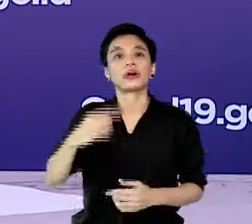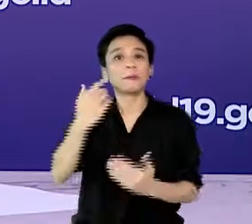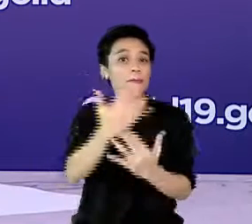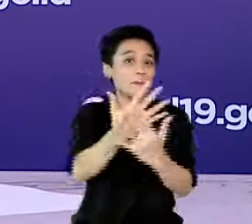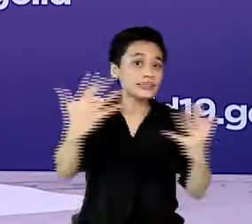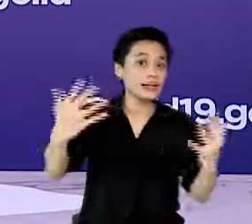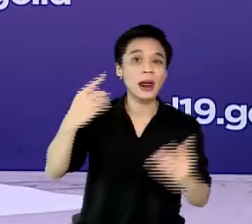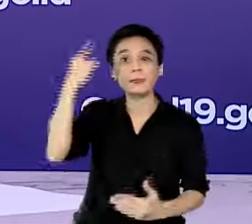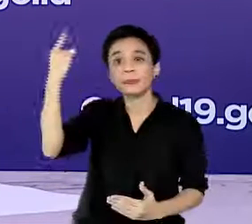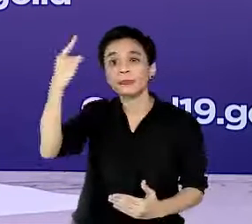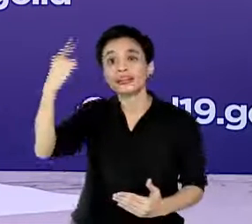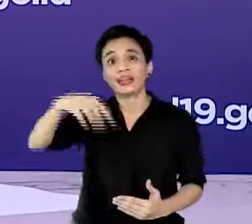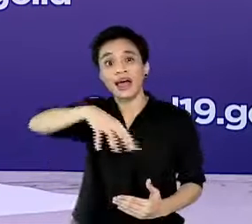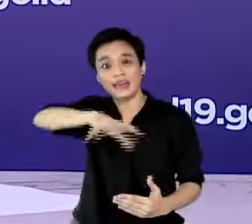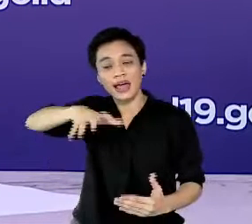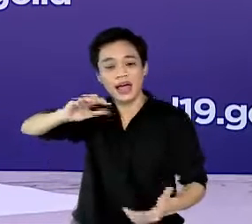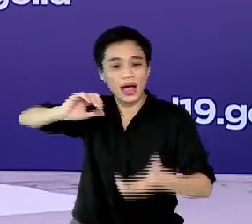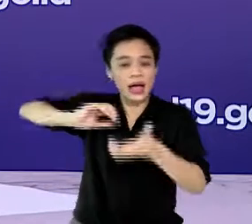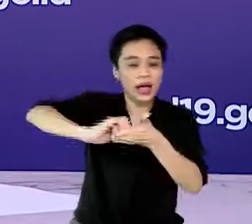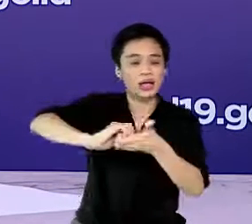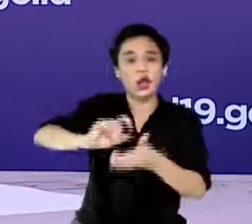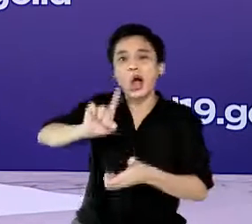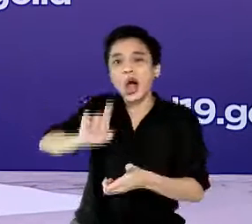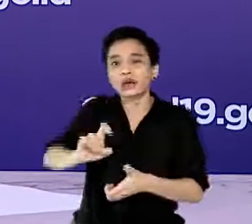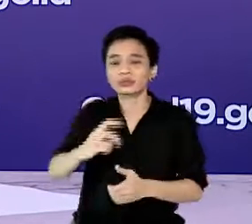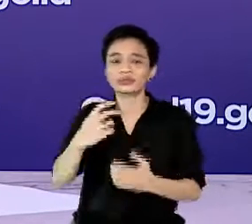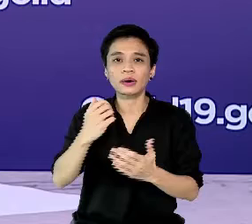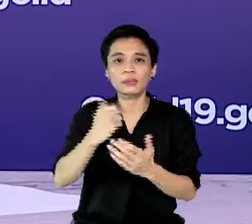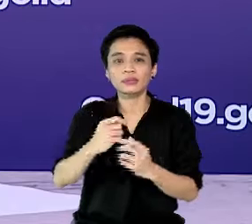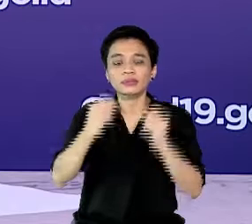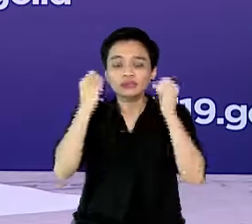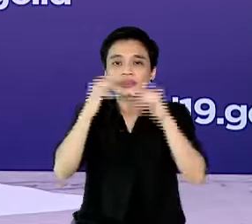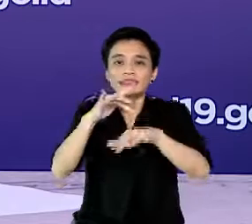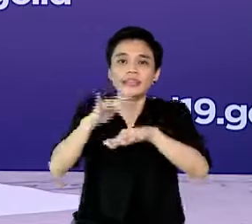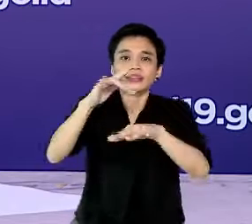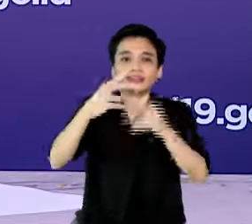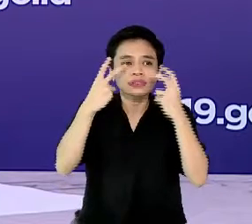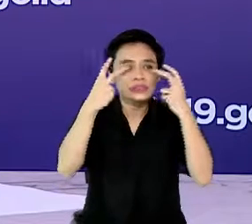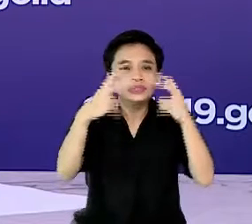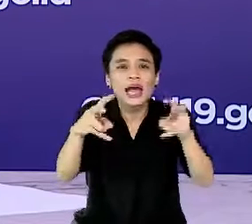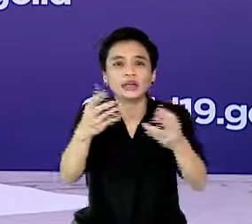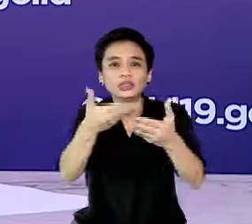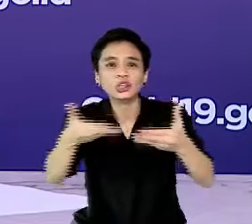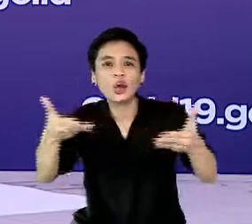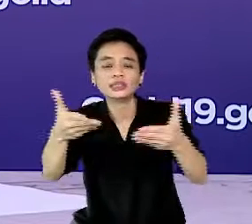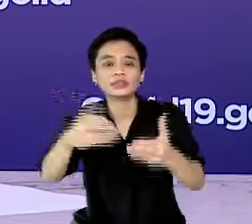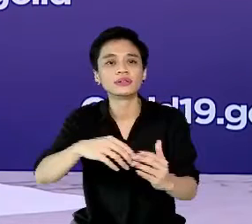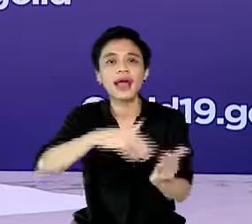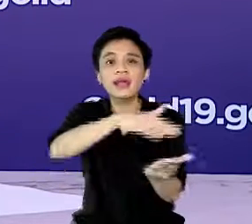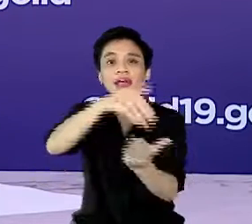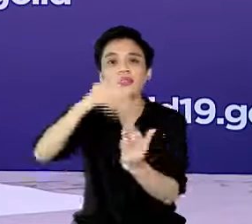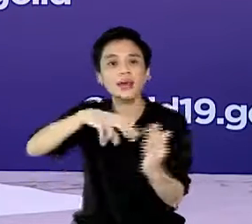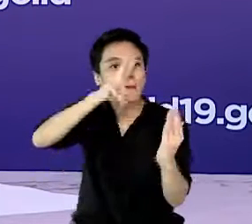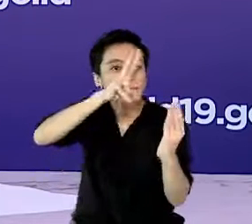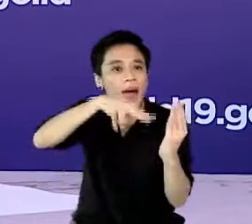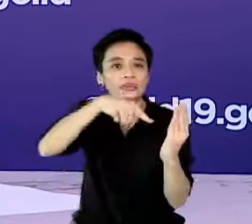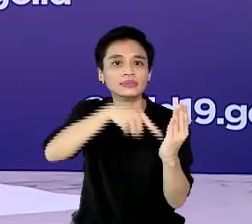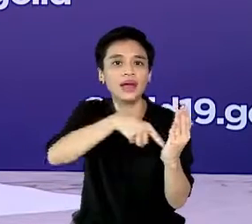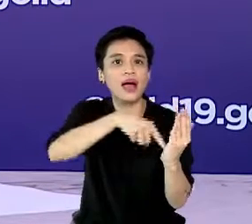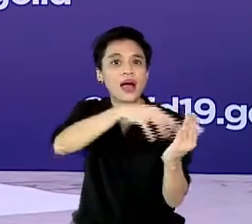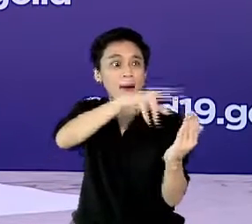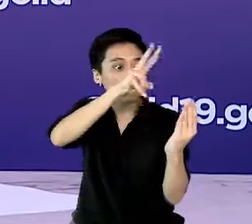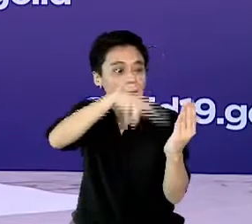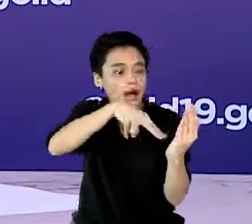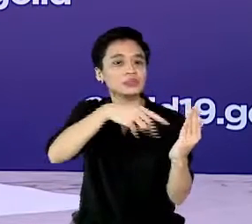dan masyarakat untuk sama-sama terbiasa mengenali situasi berdasarkan data yang ada untuk mengambil kebijakan